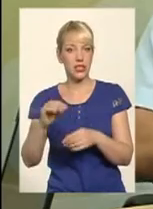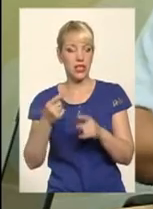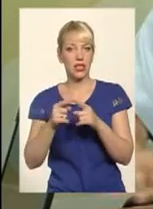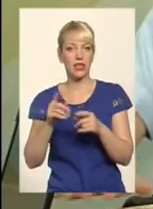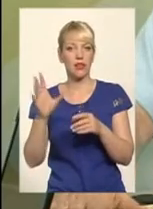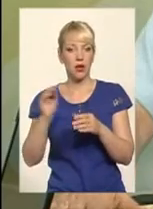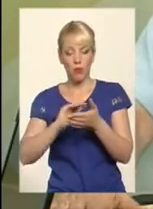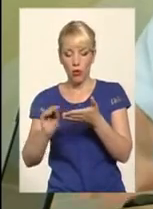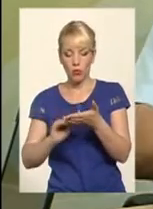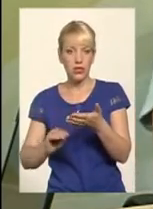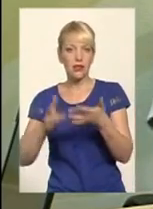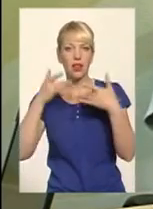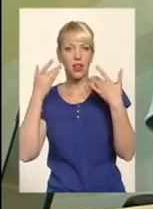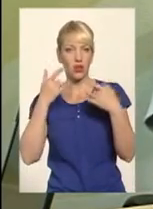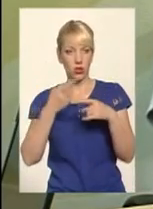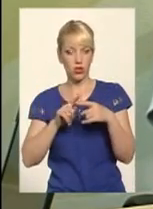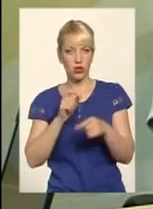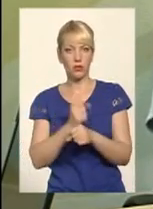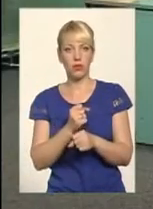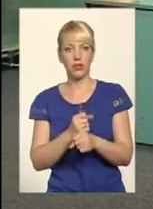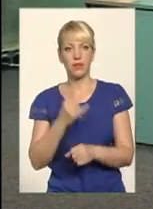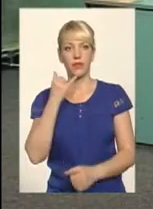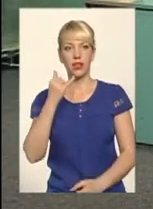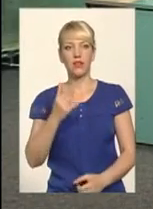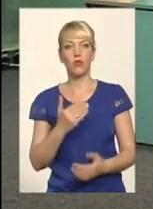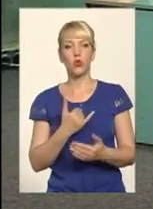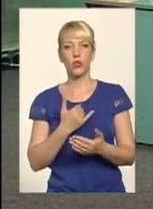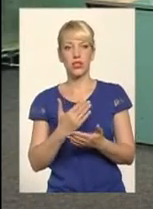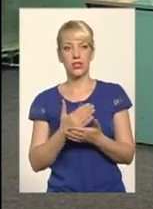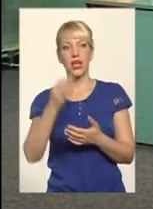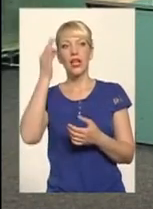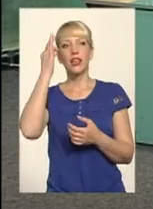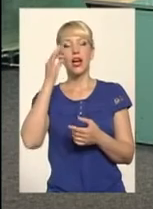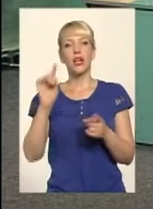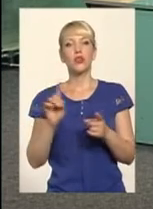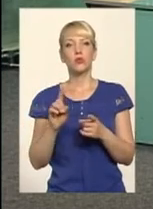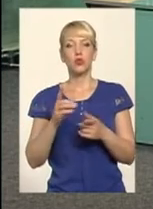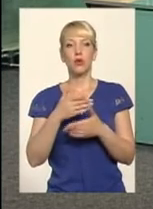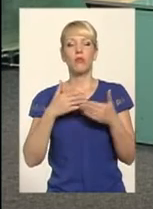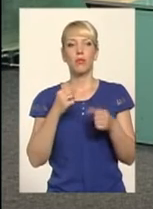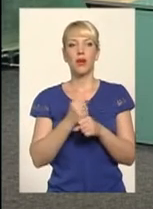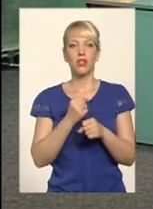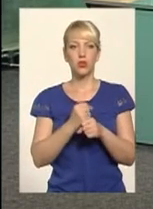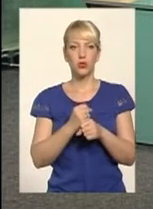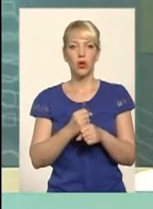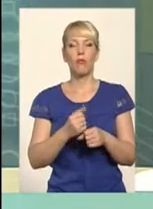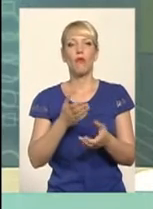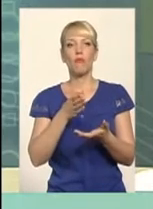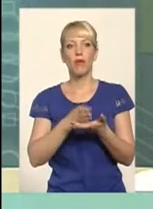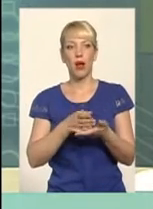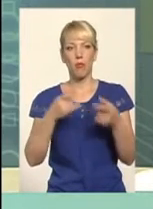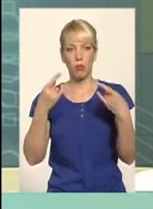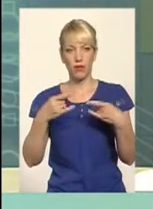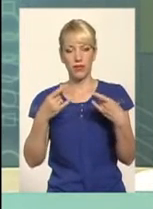і ти прописуєш це все, і це виробляється. У нас є телефонний дзвінок. Нагадую телеглядачам, що ми працюємо в прямому ефірі. Телефон